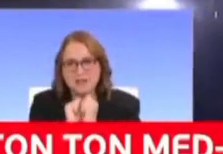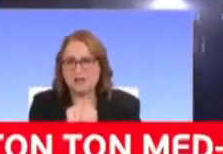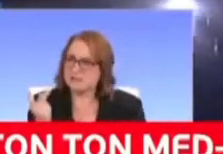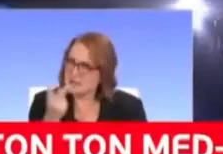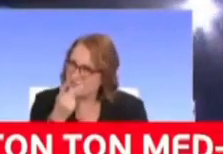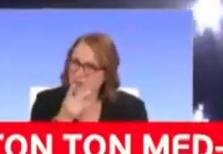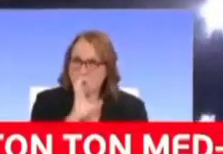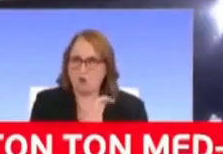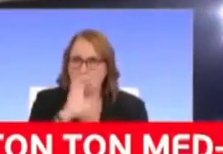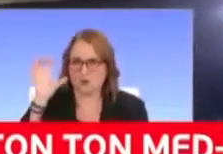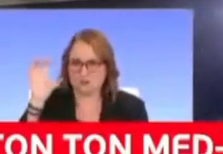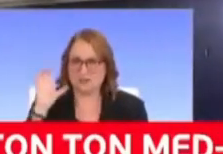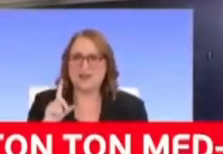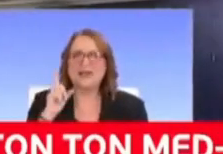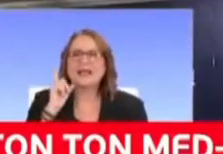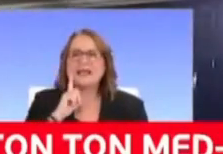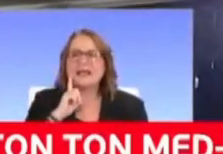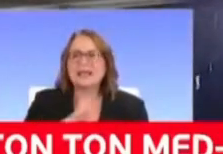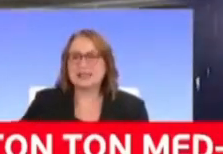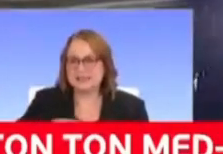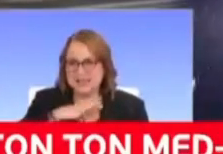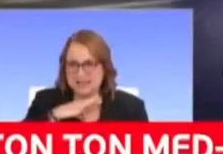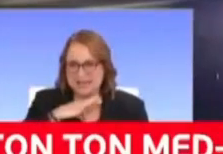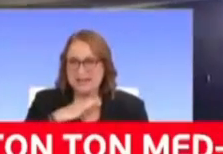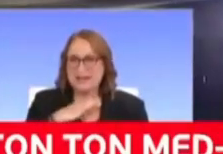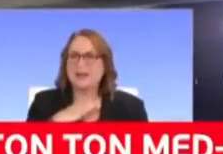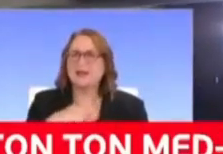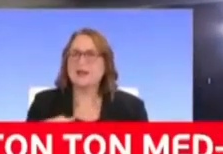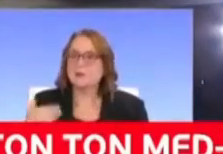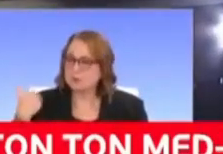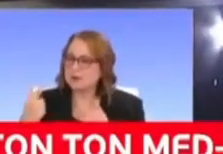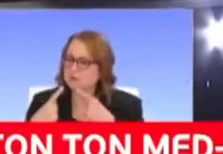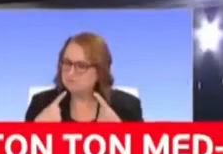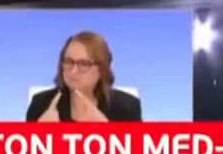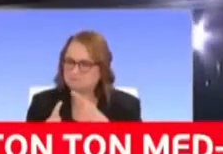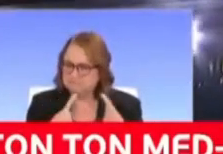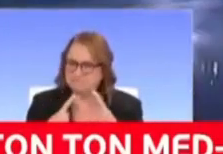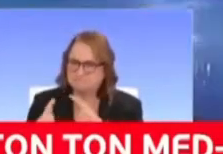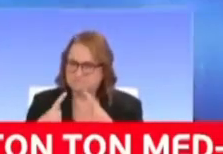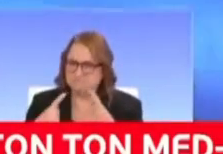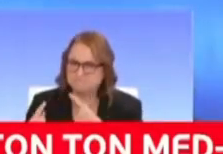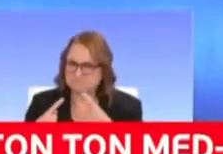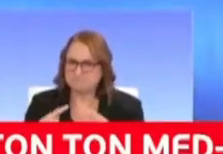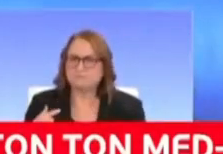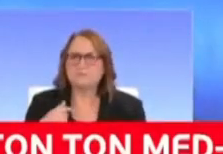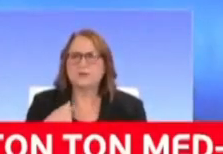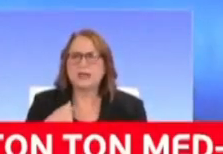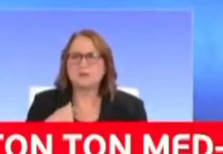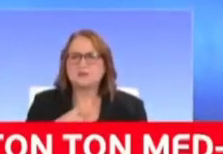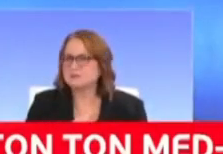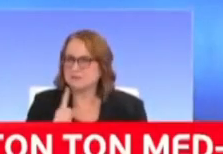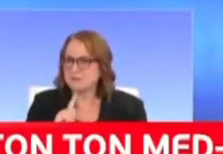Βρυξέλλες ότι έρχεται αυτή η συμφωνία. Οι Ευρωπαίοι συνεπώς ανησυχούν για δύο λόγους. Ο πρώτος λόγος είναι ότι ο Μπάιντεν πριν λίγο καιρό, το καλοκαίρι